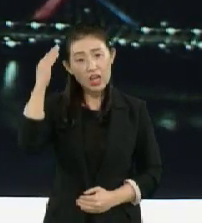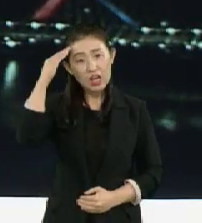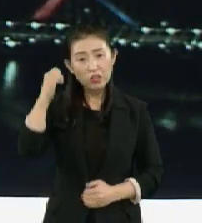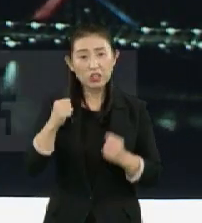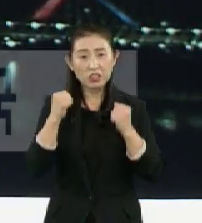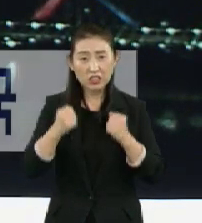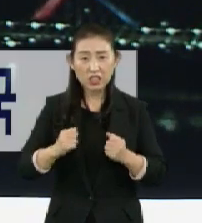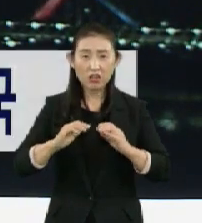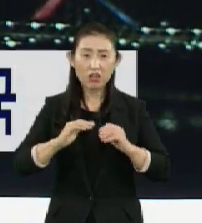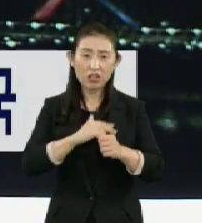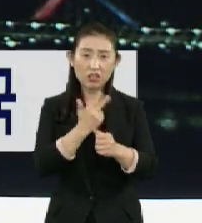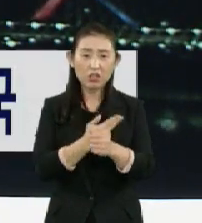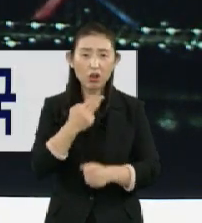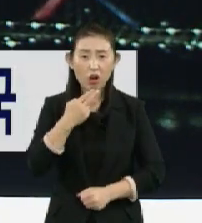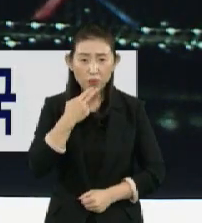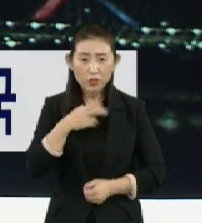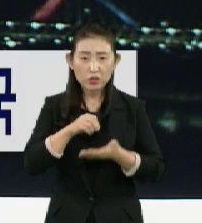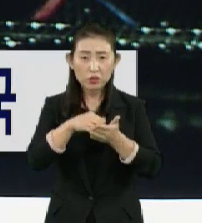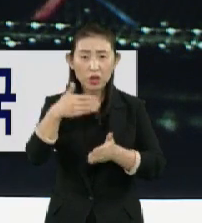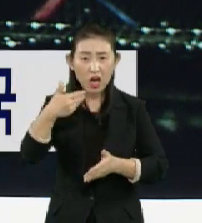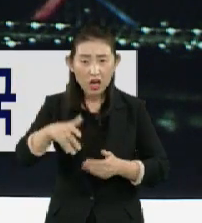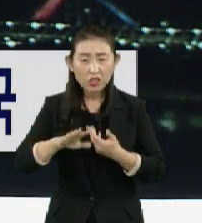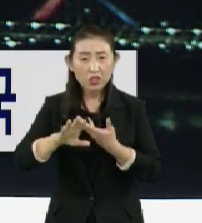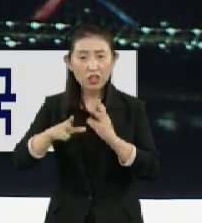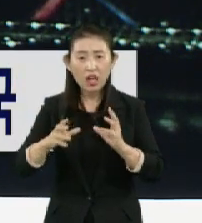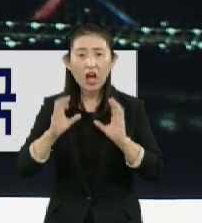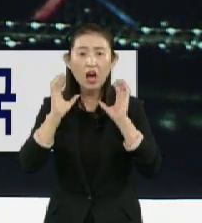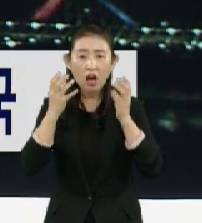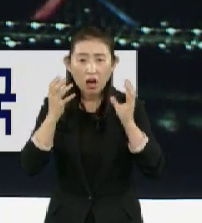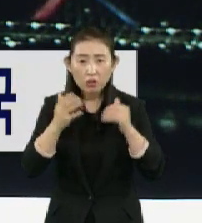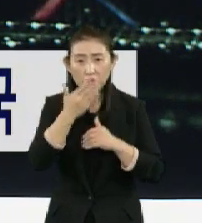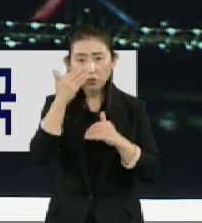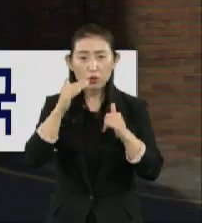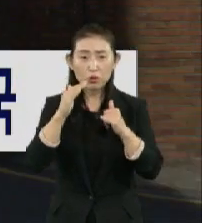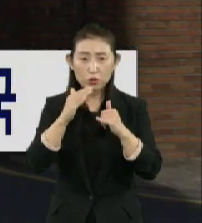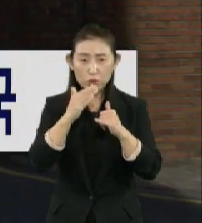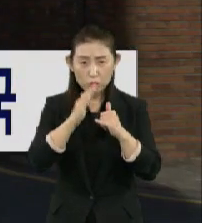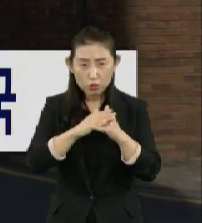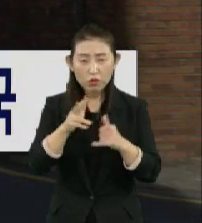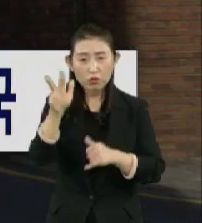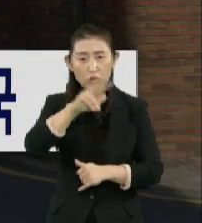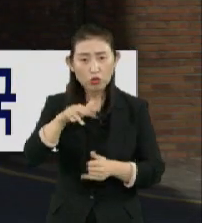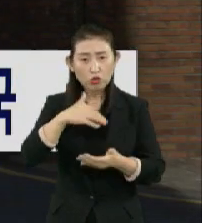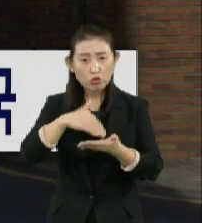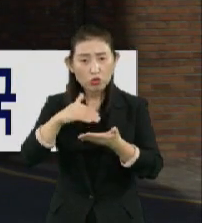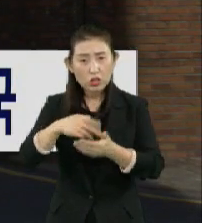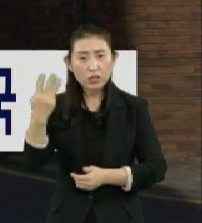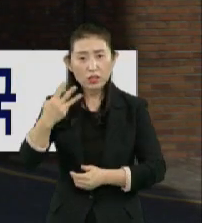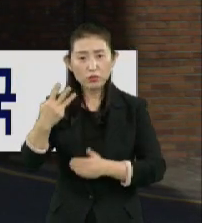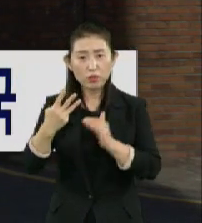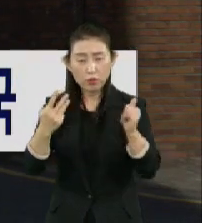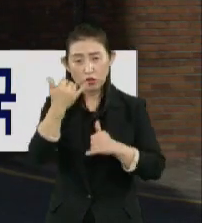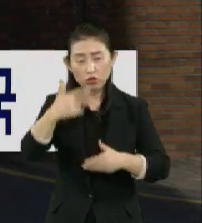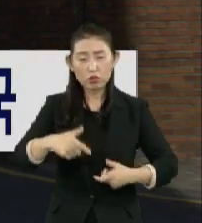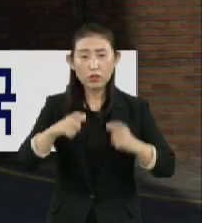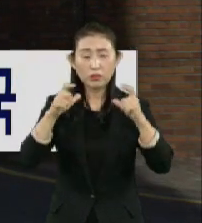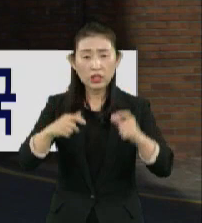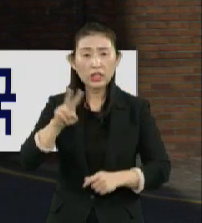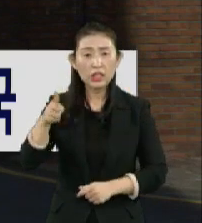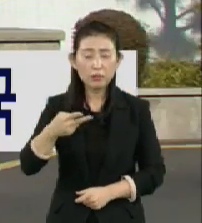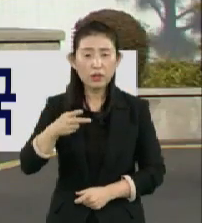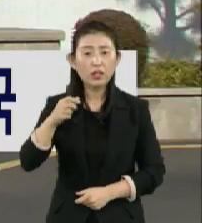국내 체류 자격이 없는 미등록 이주아동, 즉 무국적 아동과 청소년이 전국적으로 3천여 명,